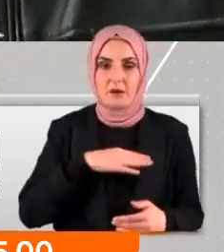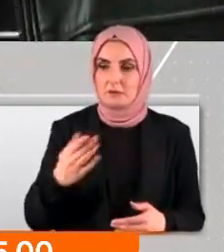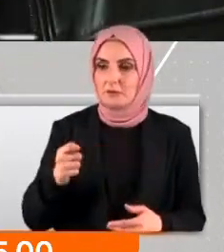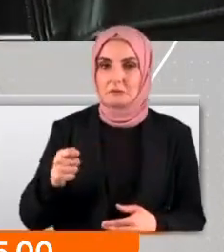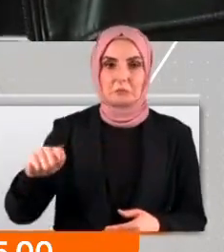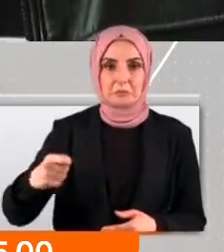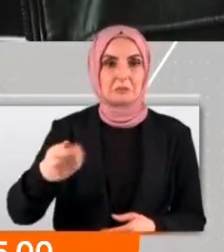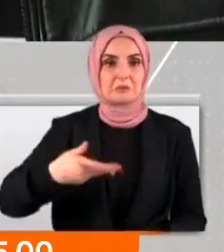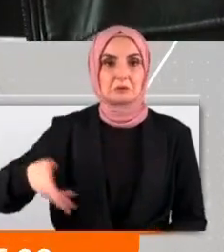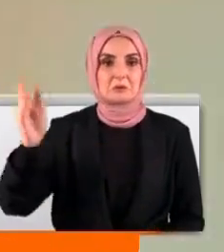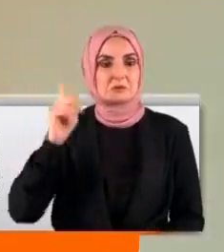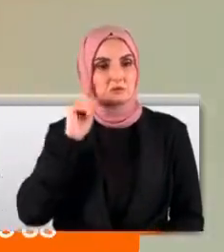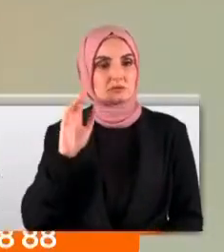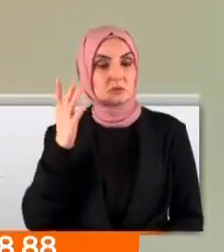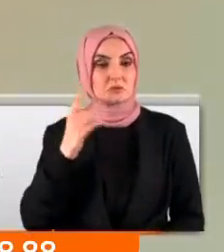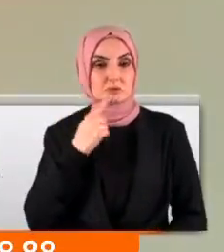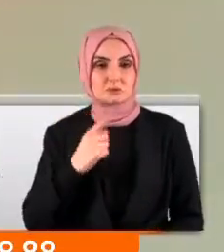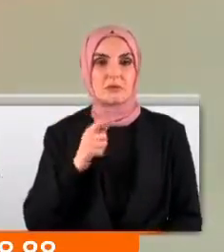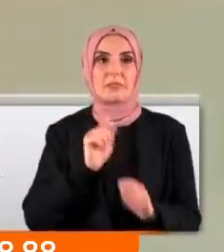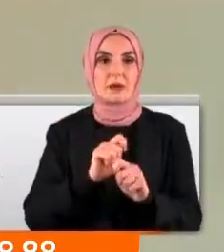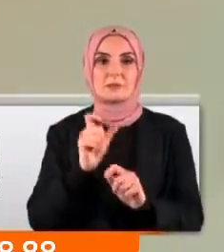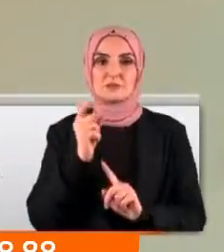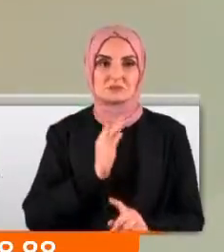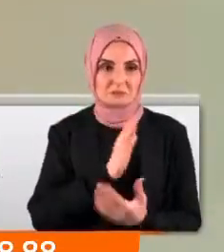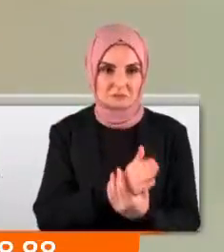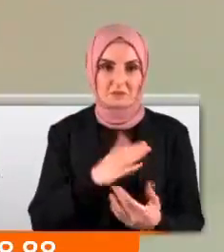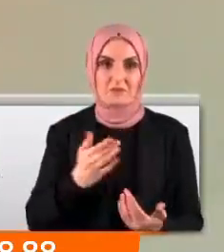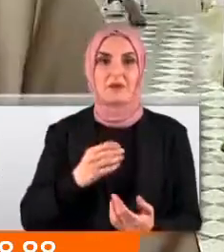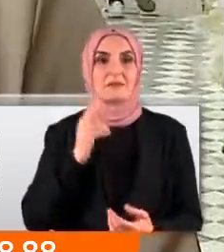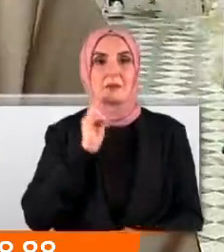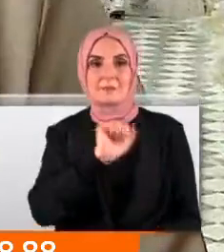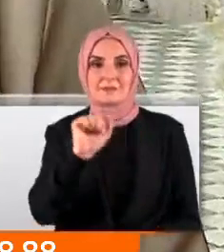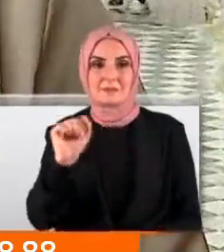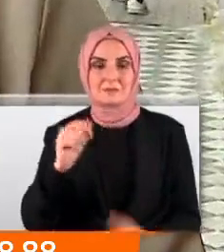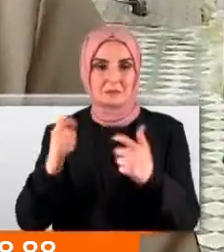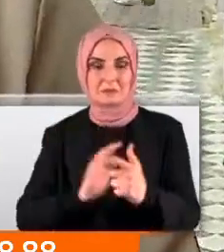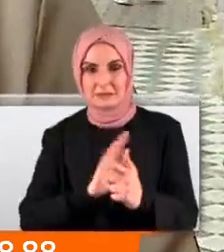araba. Yabancı biri yapmamıştır yani. Sürücü şimdi aracına kavuşacağı günü bekliyor.